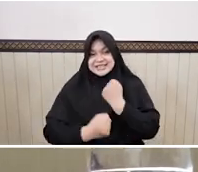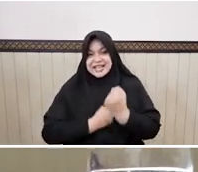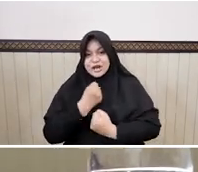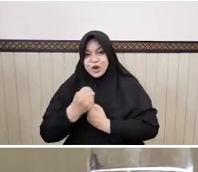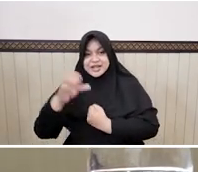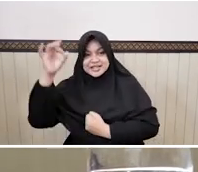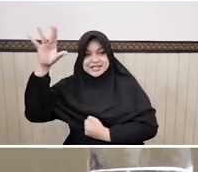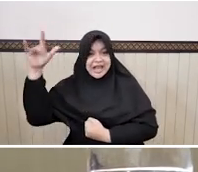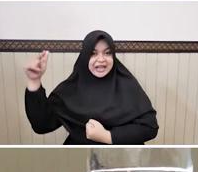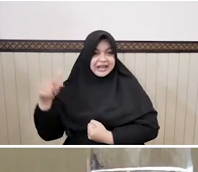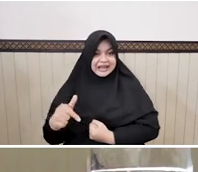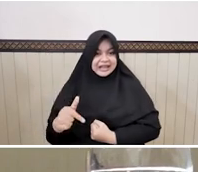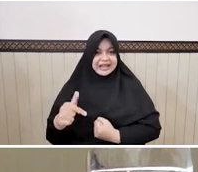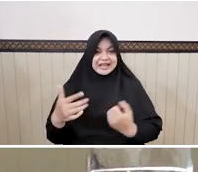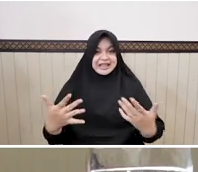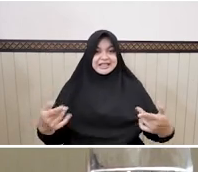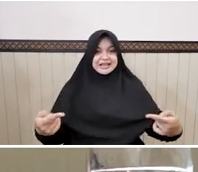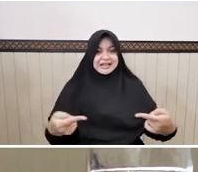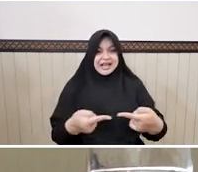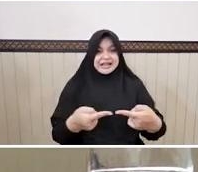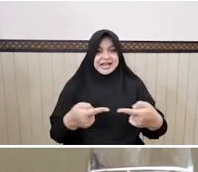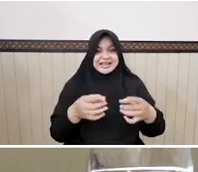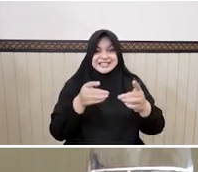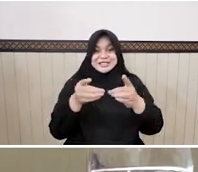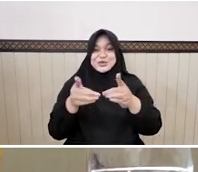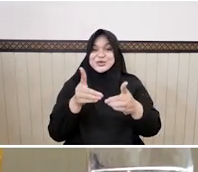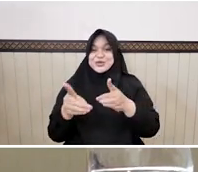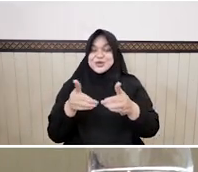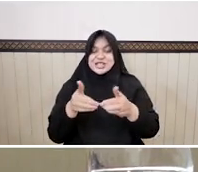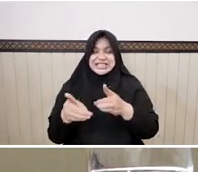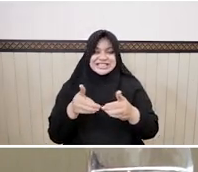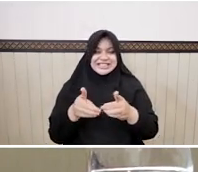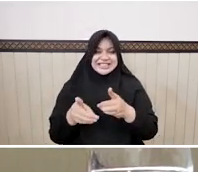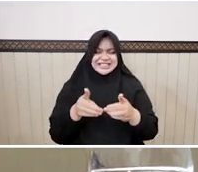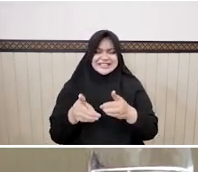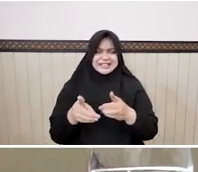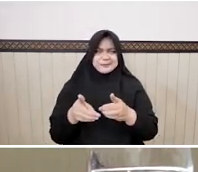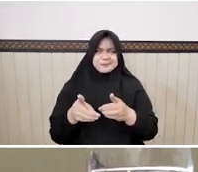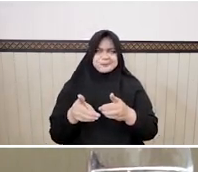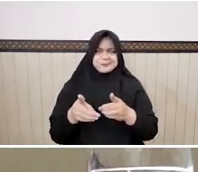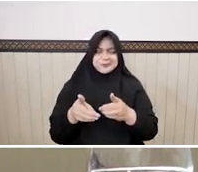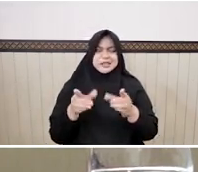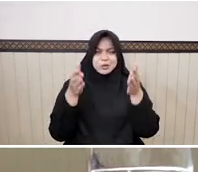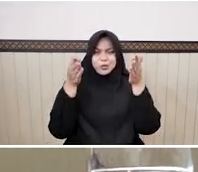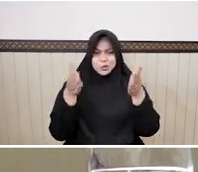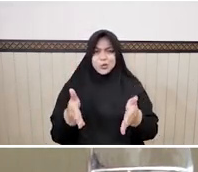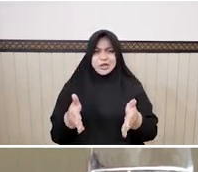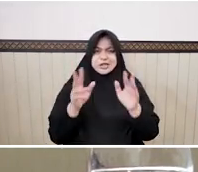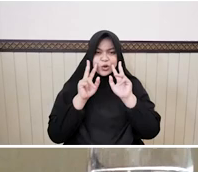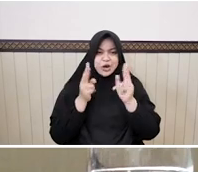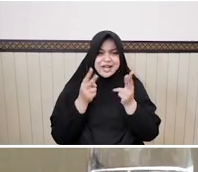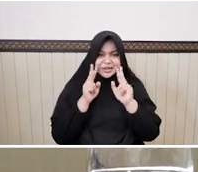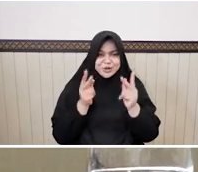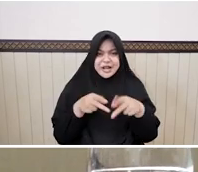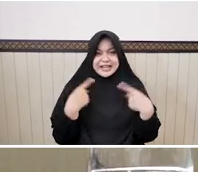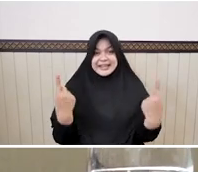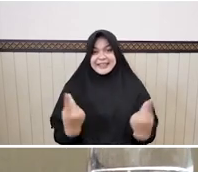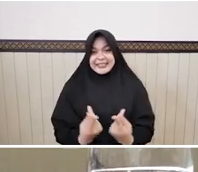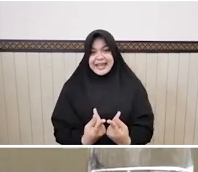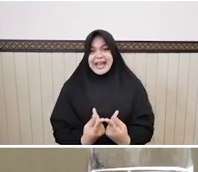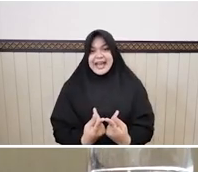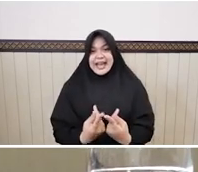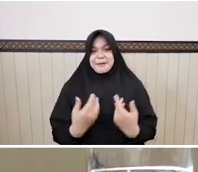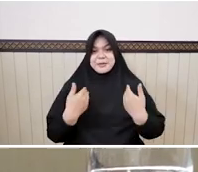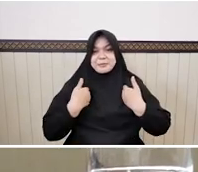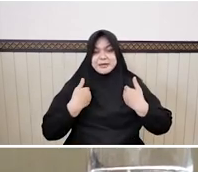pada siang hari ini terkait diskusi ya diskusi bagi saudara-saudara kita yang